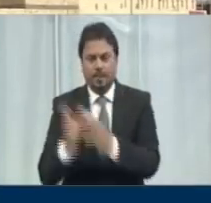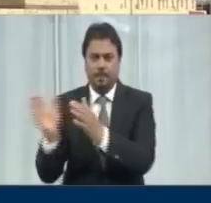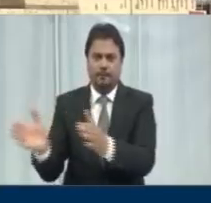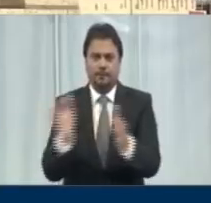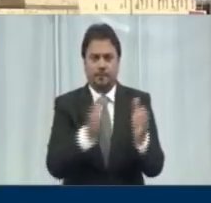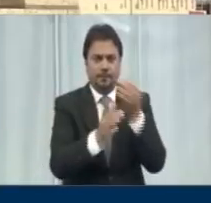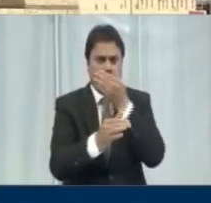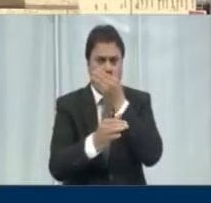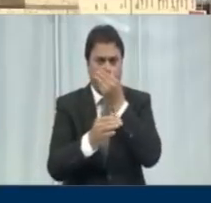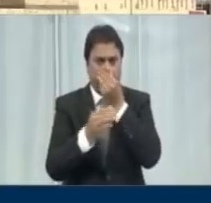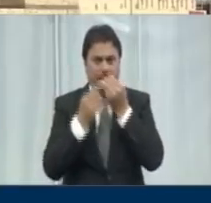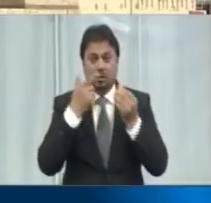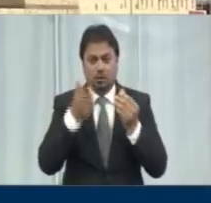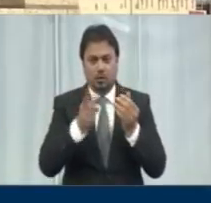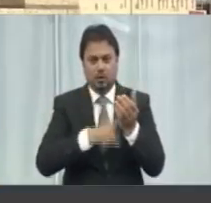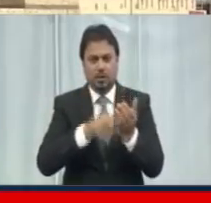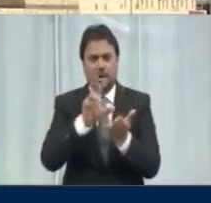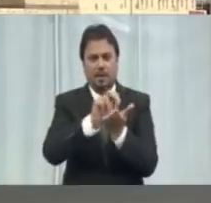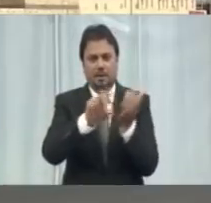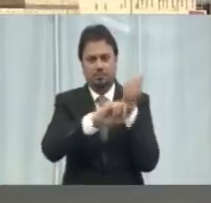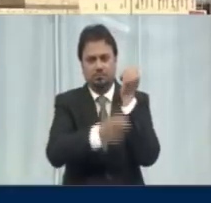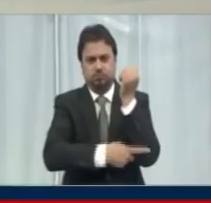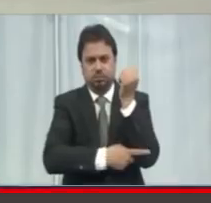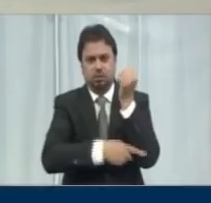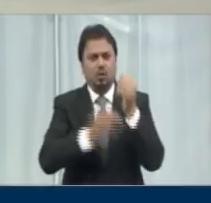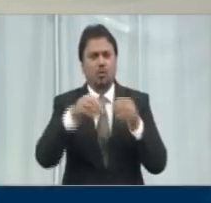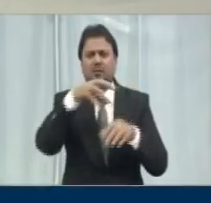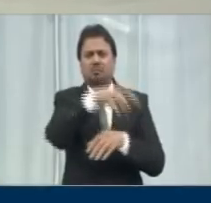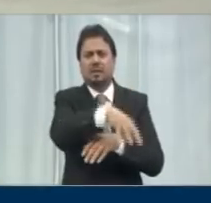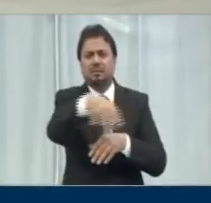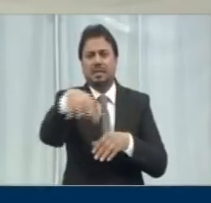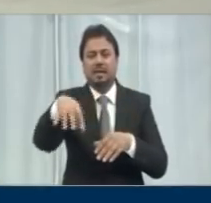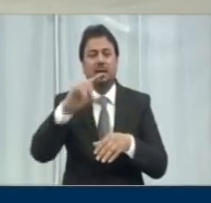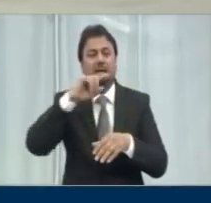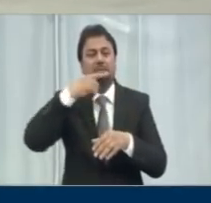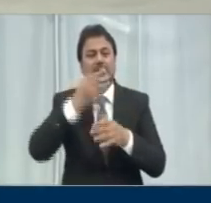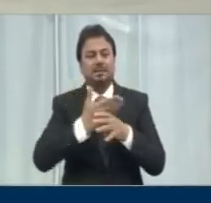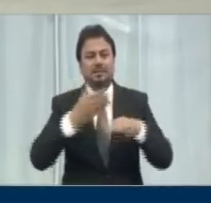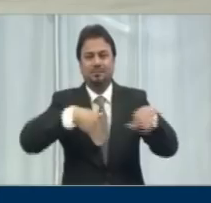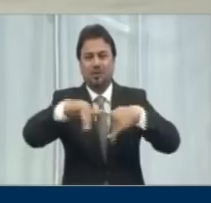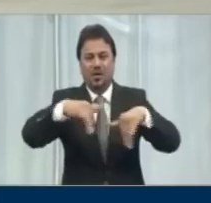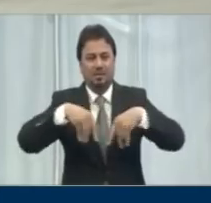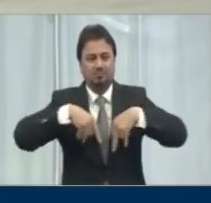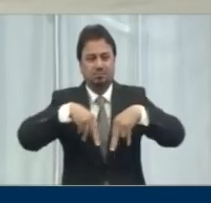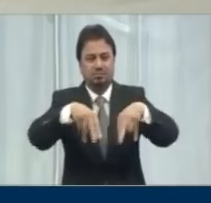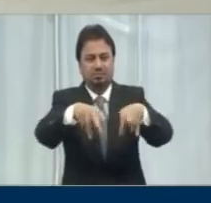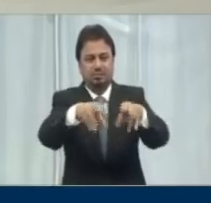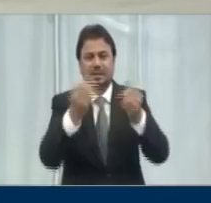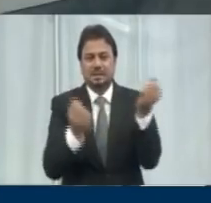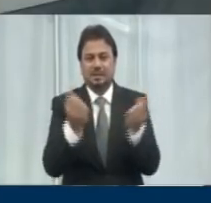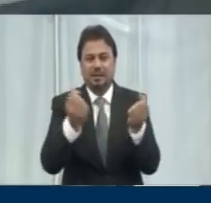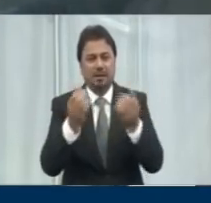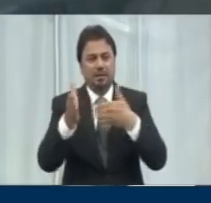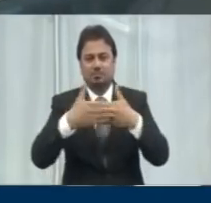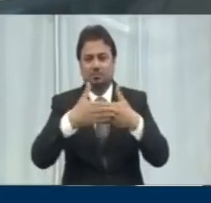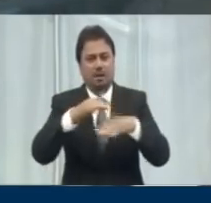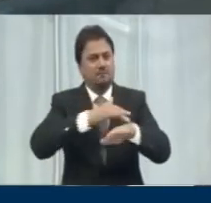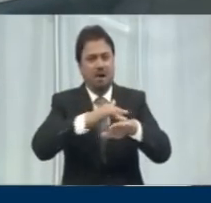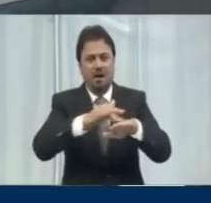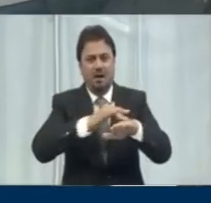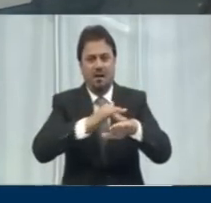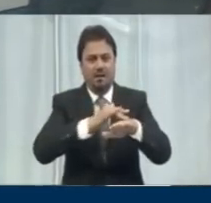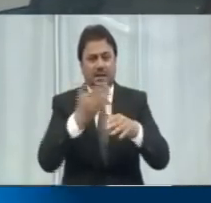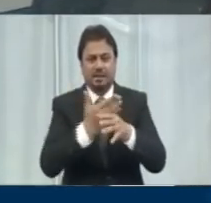الأقضية ونواحي البصرة التي شملها الحظر بدت هكذا خالية من المرة والمركبات بعد انتشار السيطرات